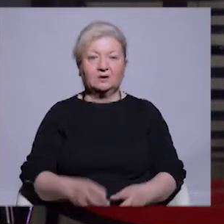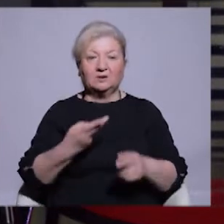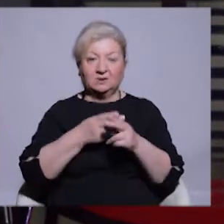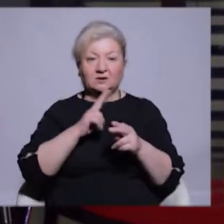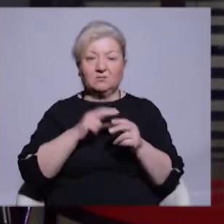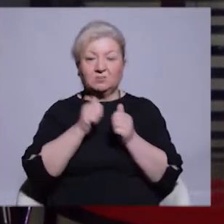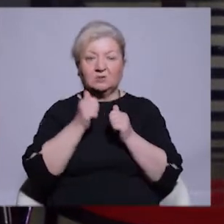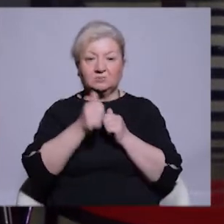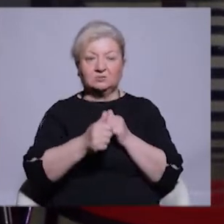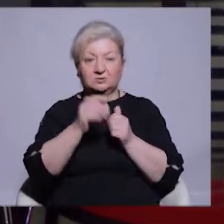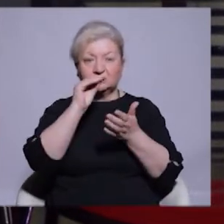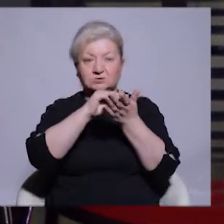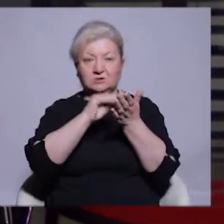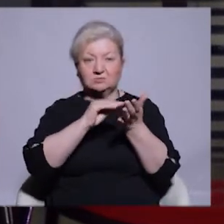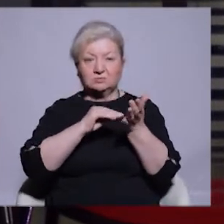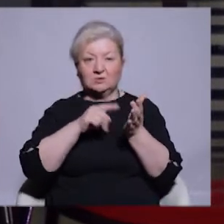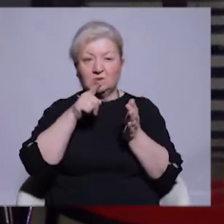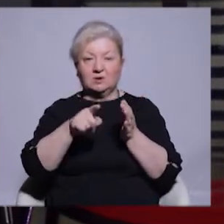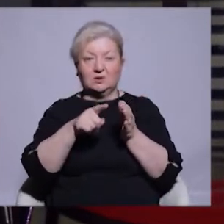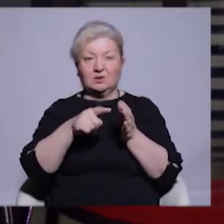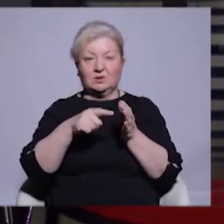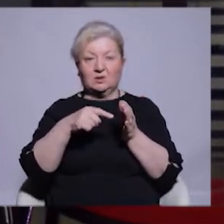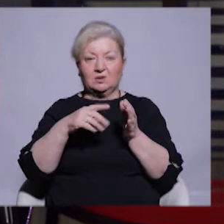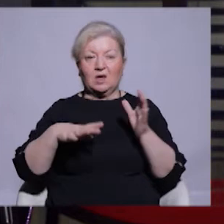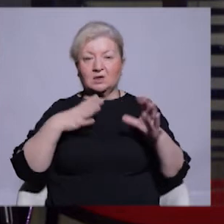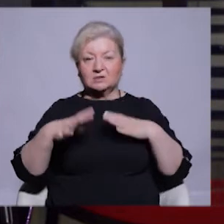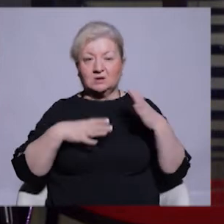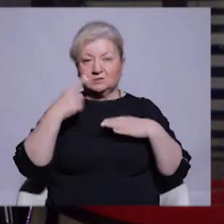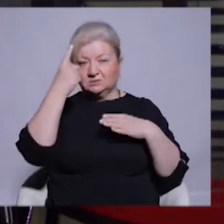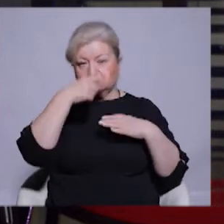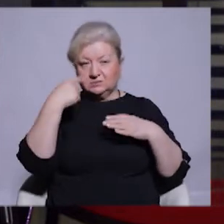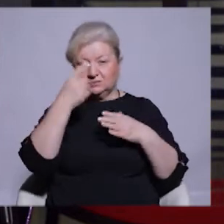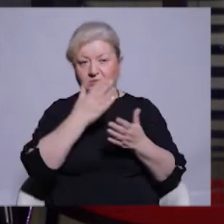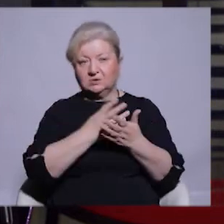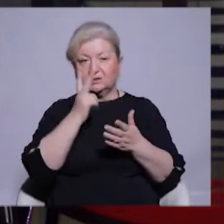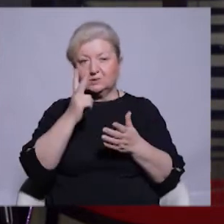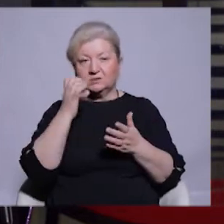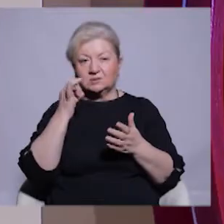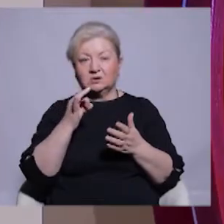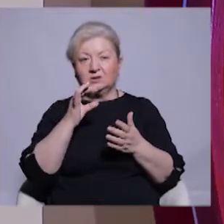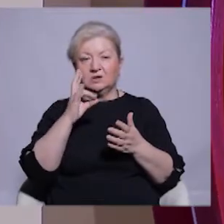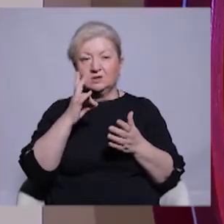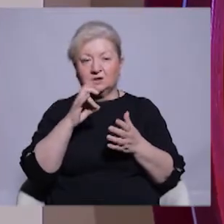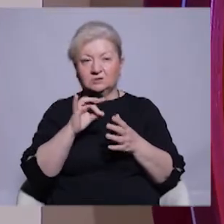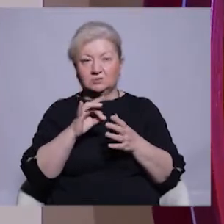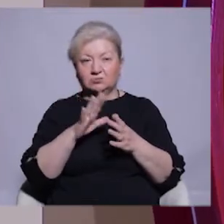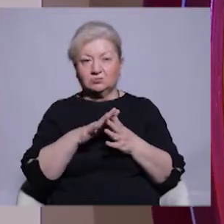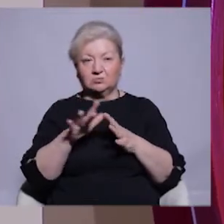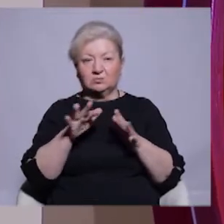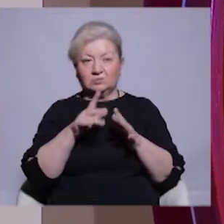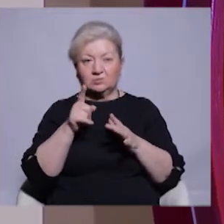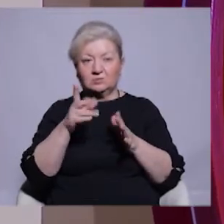ესე იგი, პირველ რიგში ჩამოწეროთ იმ ენერგიის სახეები, რაც ჩვენ ვიცით. ეს არის კინეტიკური ენერგია. ეს